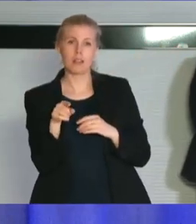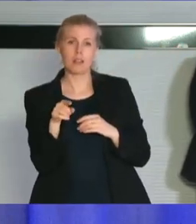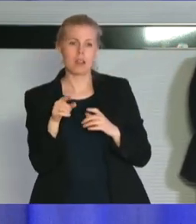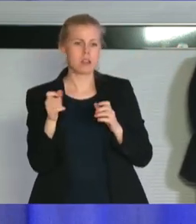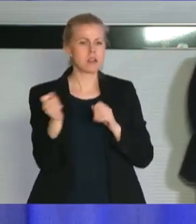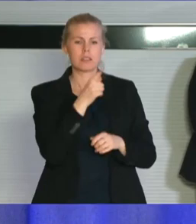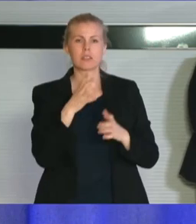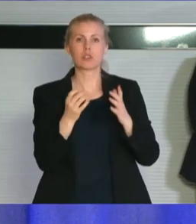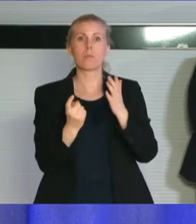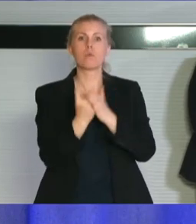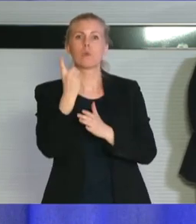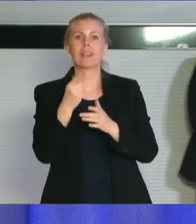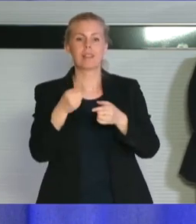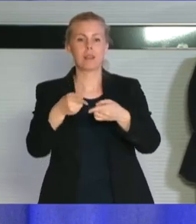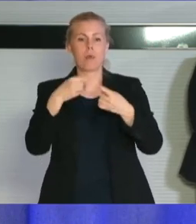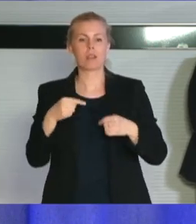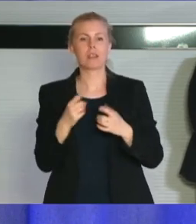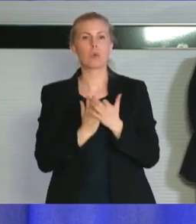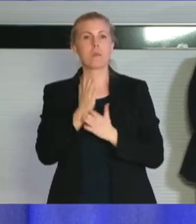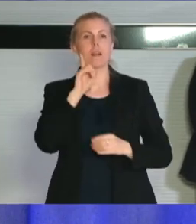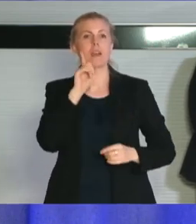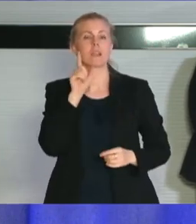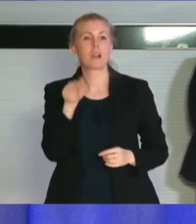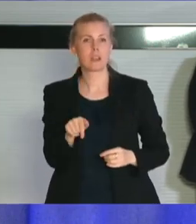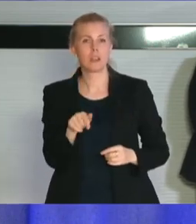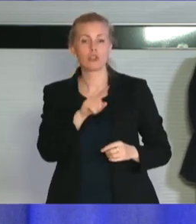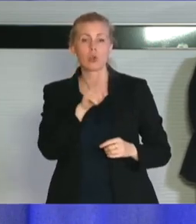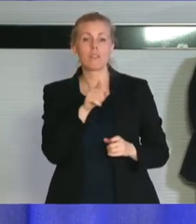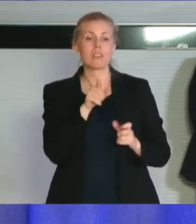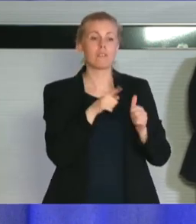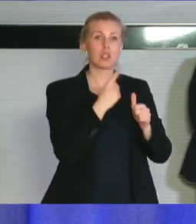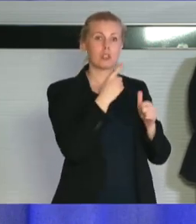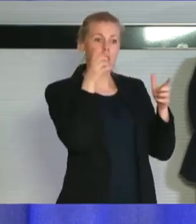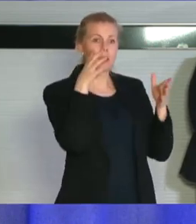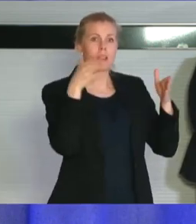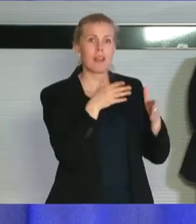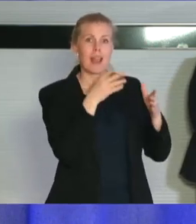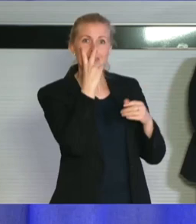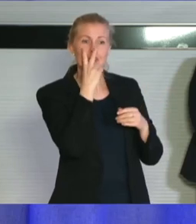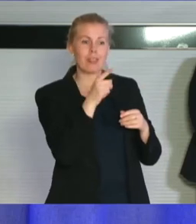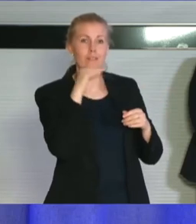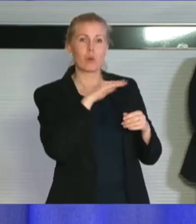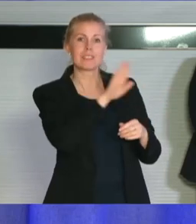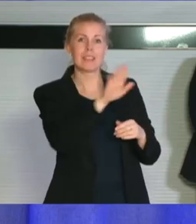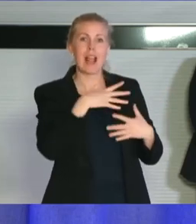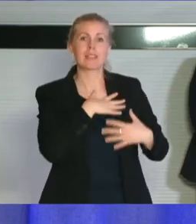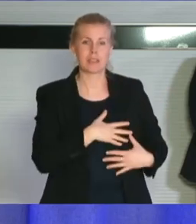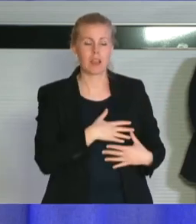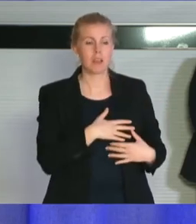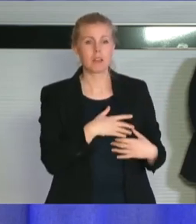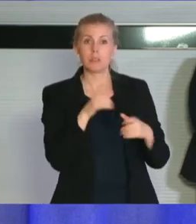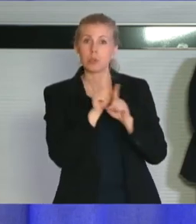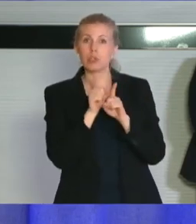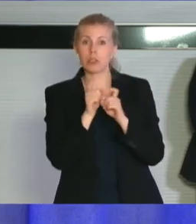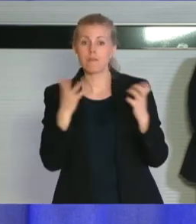raskest mulig tilbake igjen til hverdagen når vi har tatt hensyn til folks helse. Det betyr ganske mange tiltak